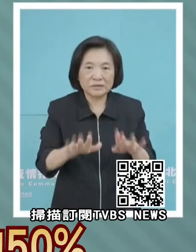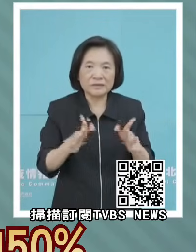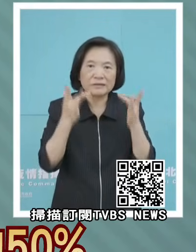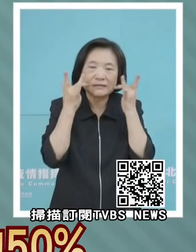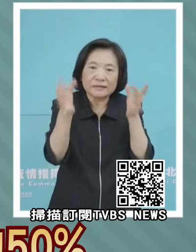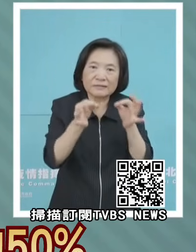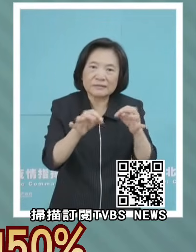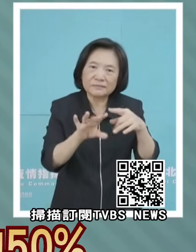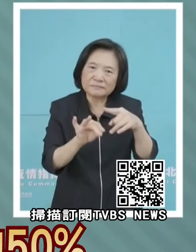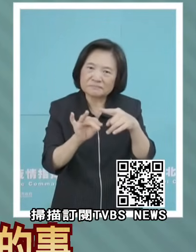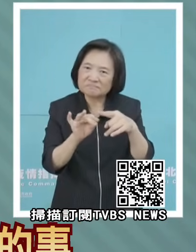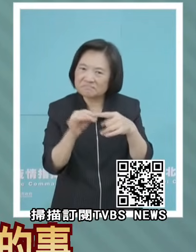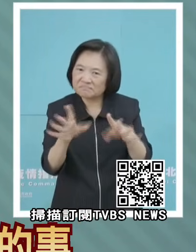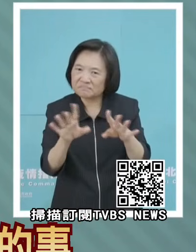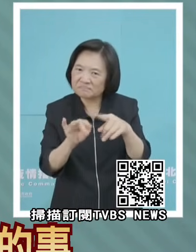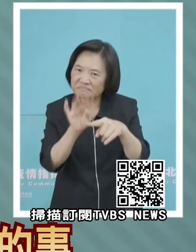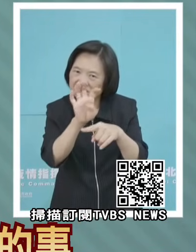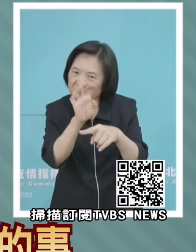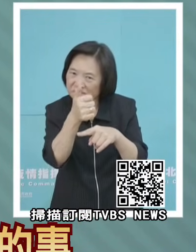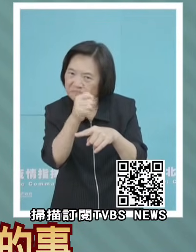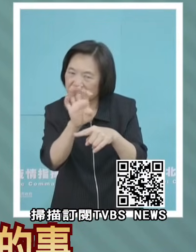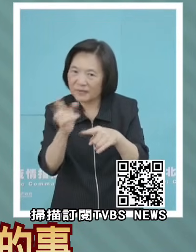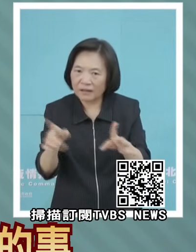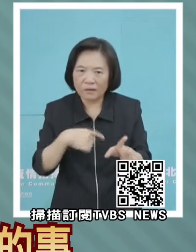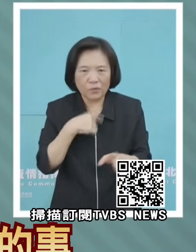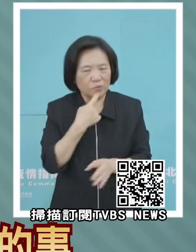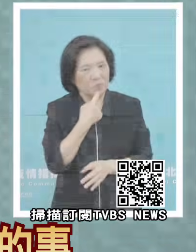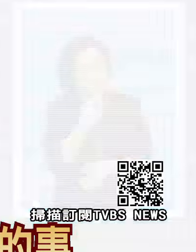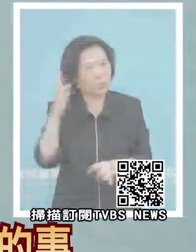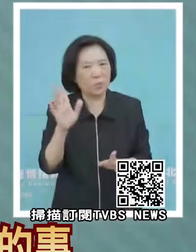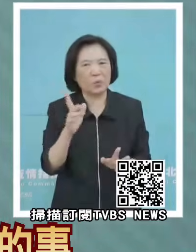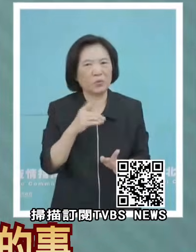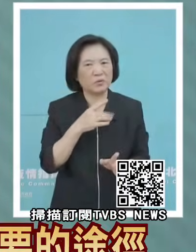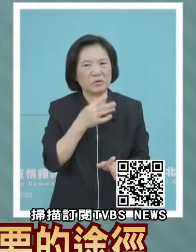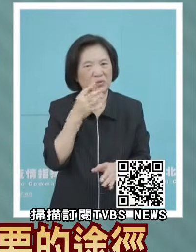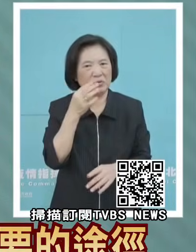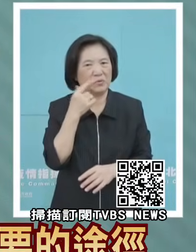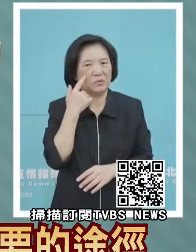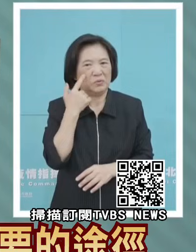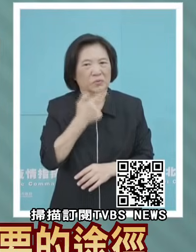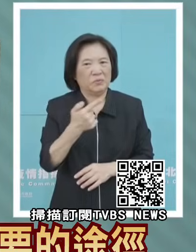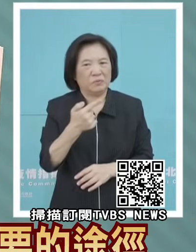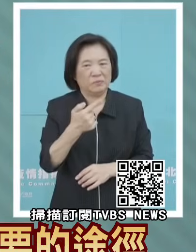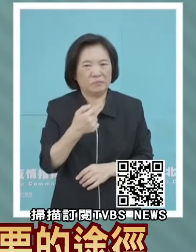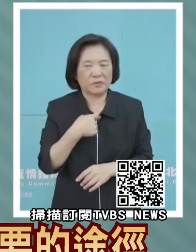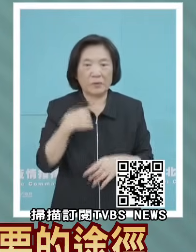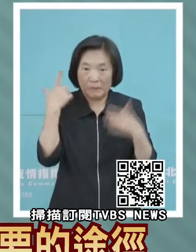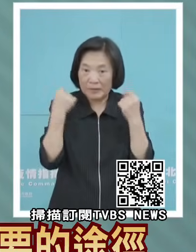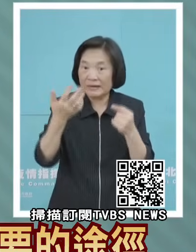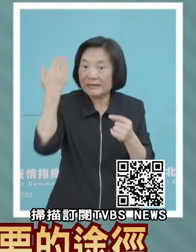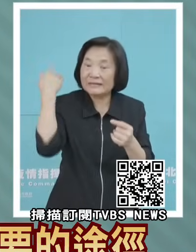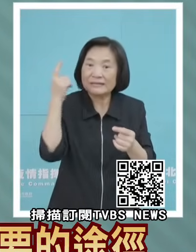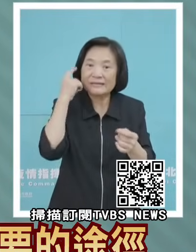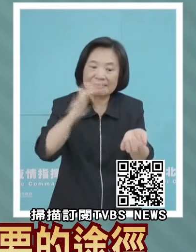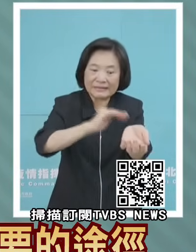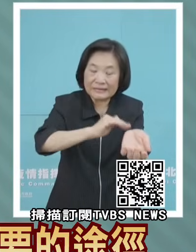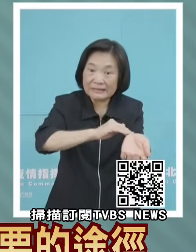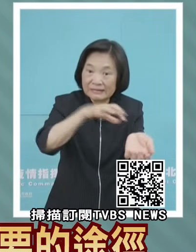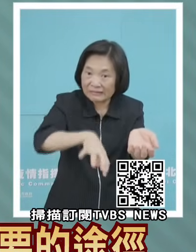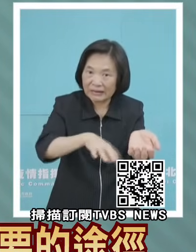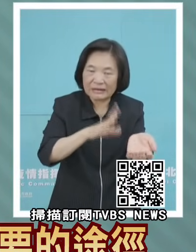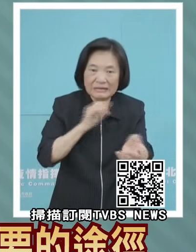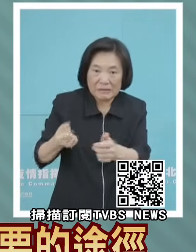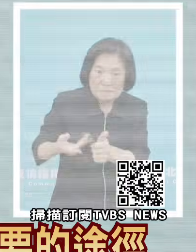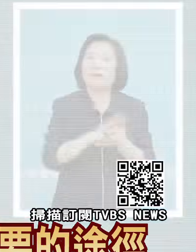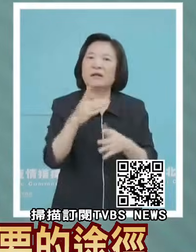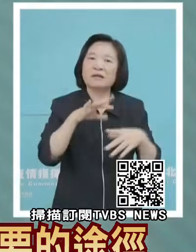相关的无事不胜的，所以这个还是一个蛮严重的事的。过去都以为医院是这个感染